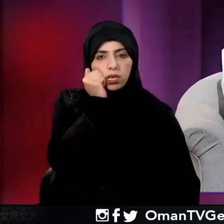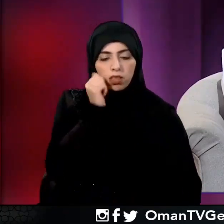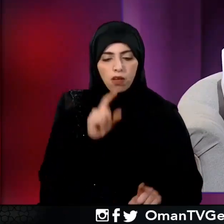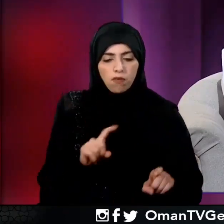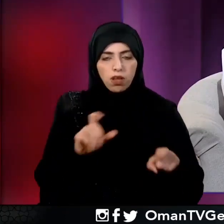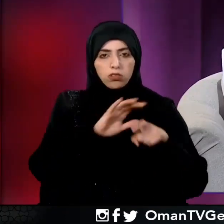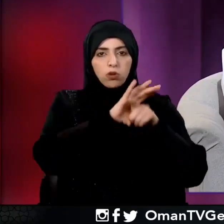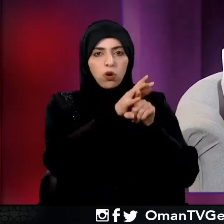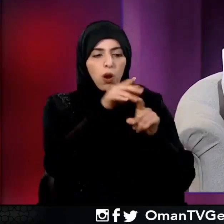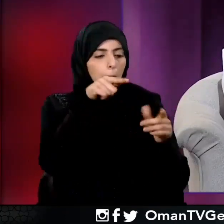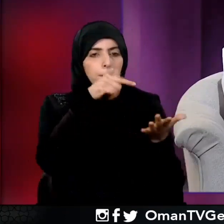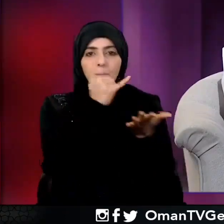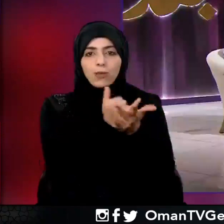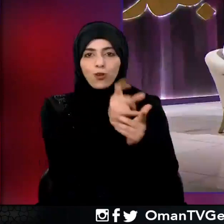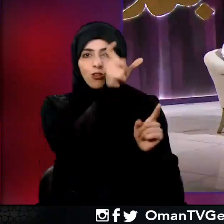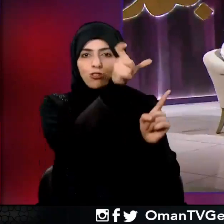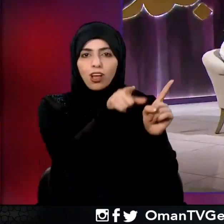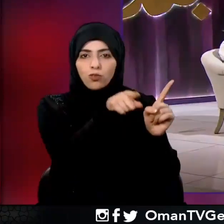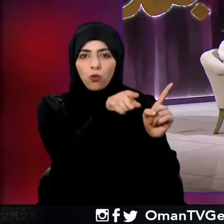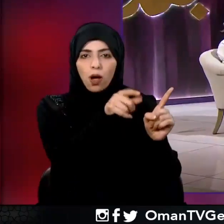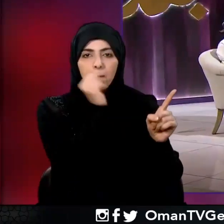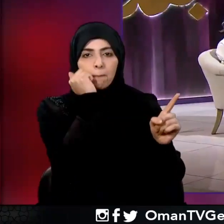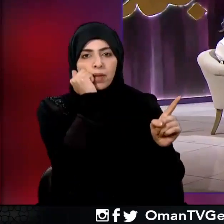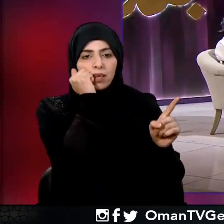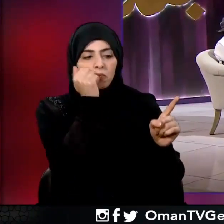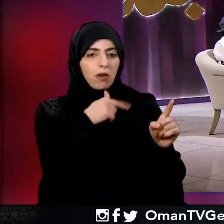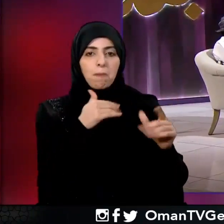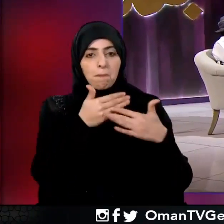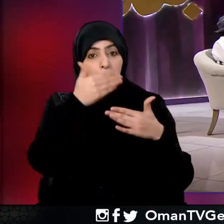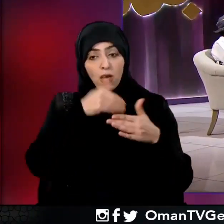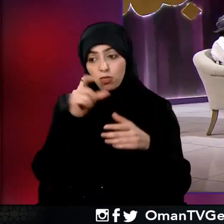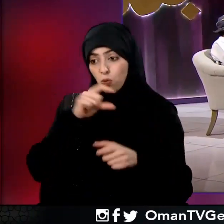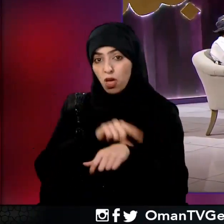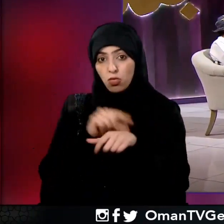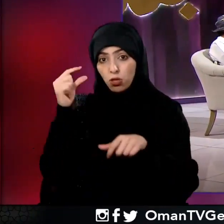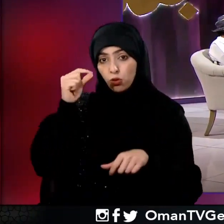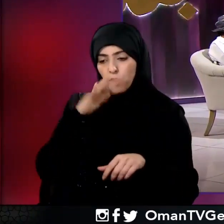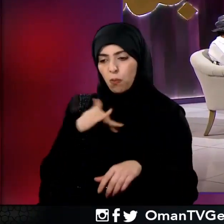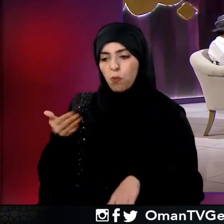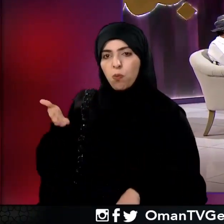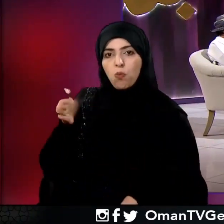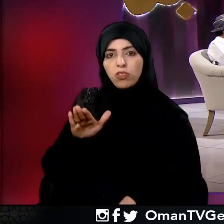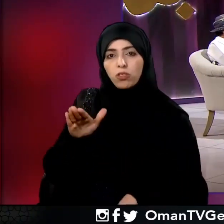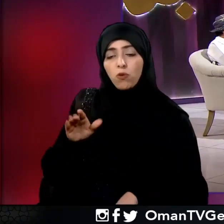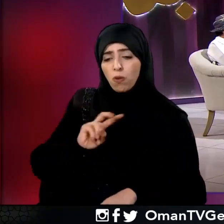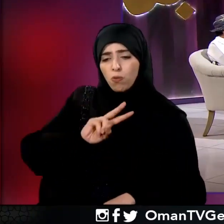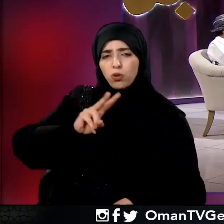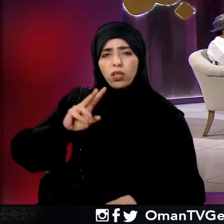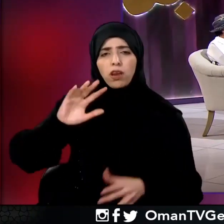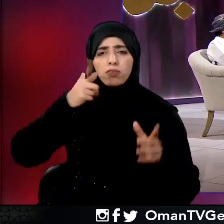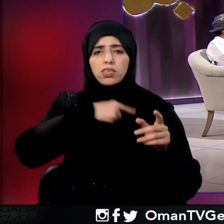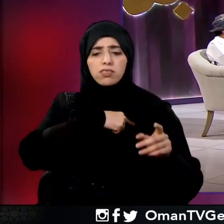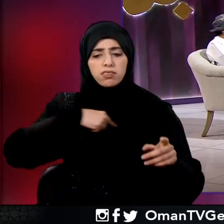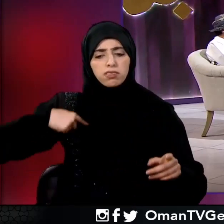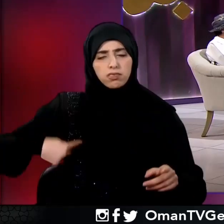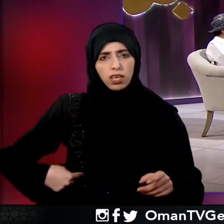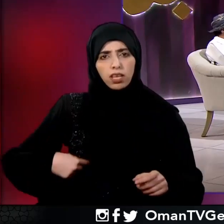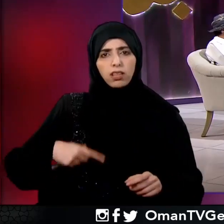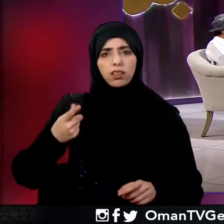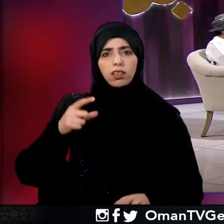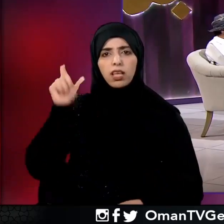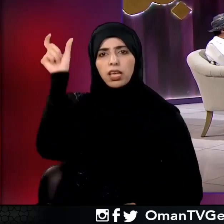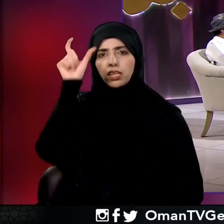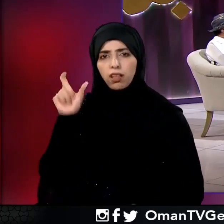المريض إلى الطبيب فتوفاه الله، ومن ثم ذلك عدد آخر من الأطباء أيضا في الصين، في إيطاليا،